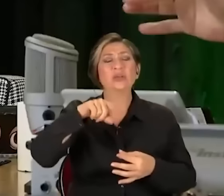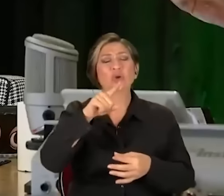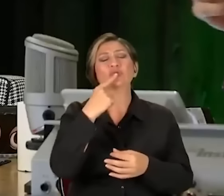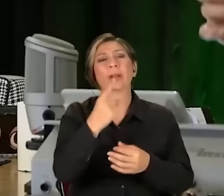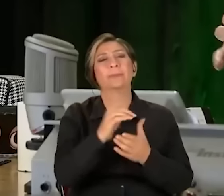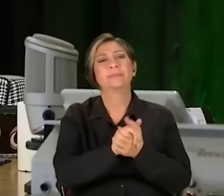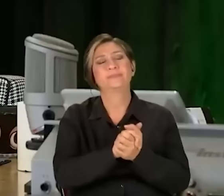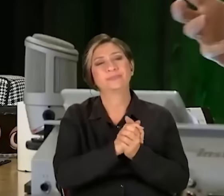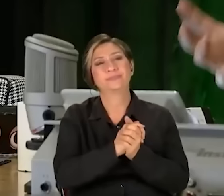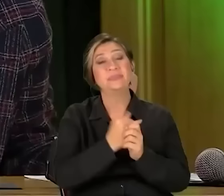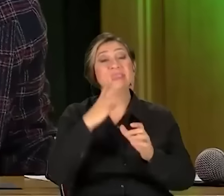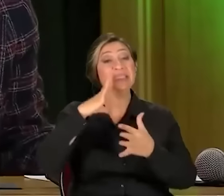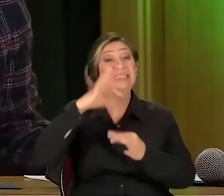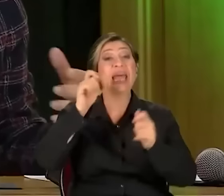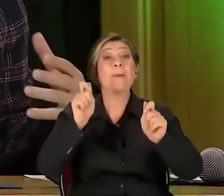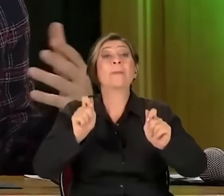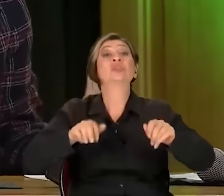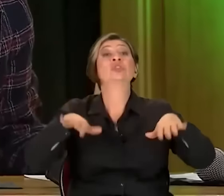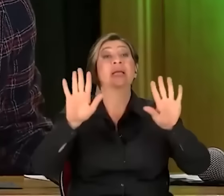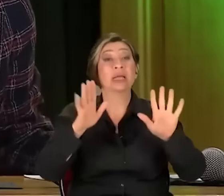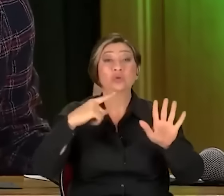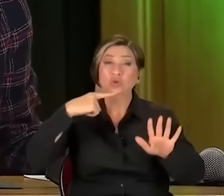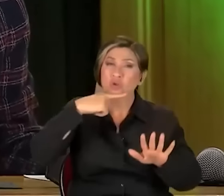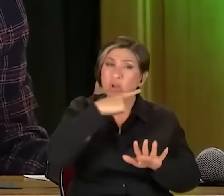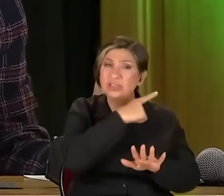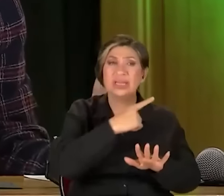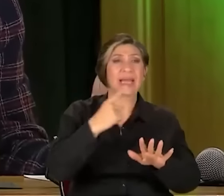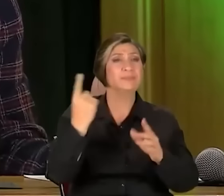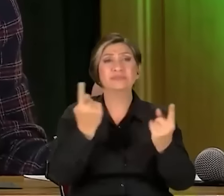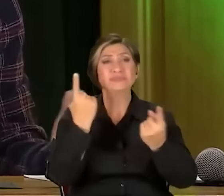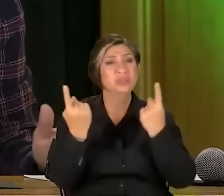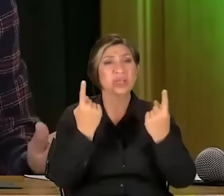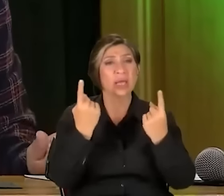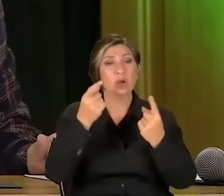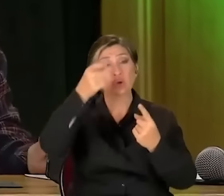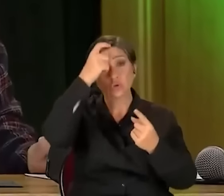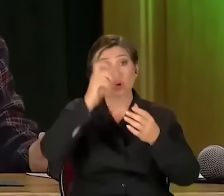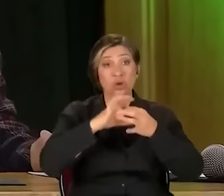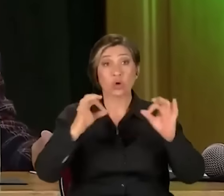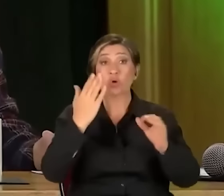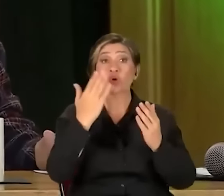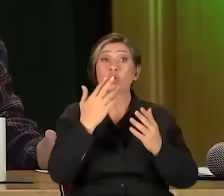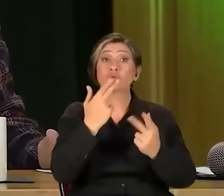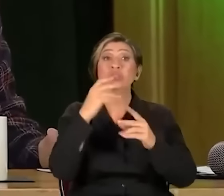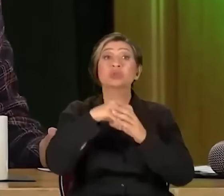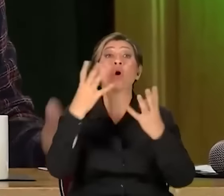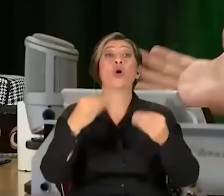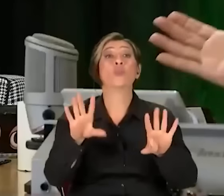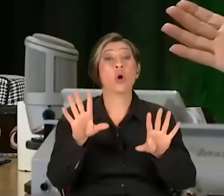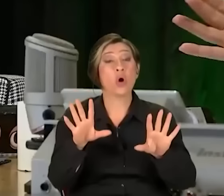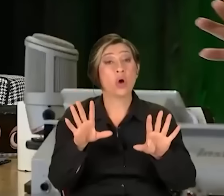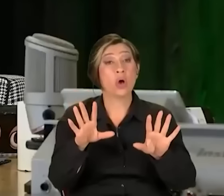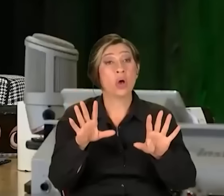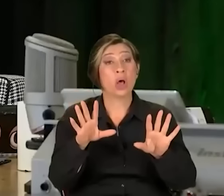şöyle söyleyeyim, insanların yapamayacakları, zorlanacakları şeyler Türkçe konuştuğun için olmuyor bunlar.